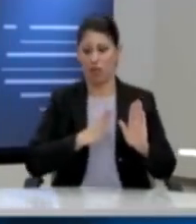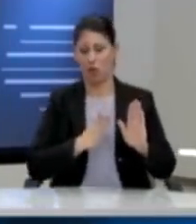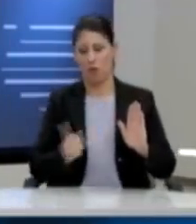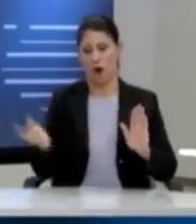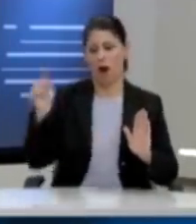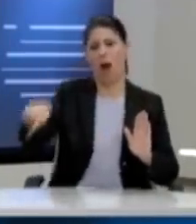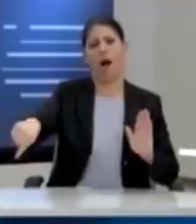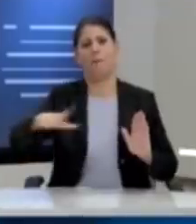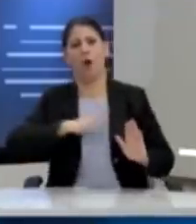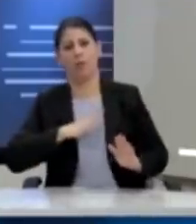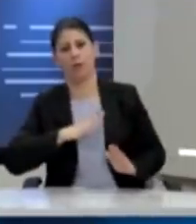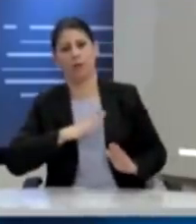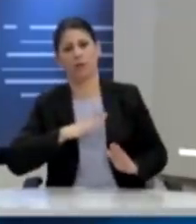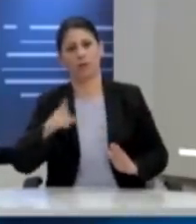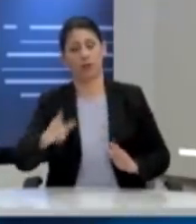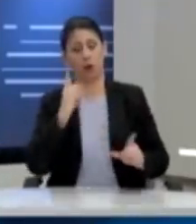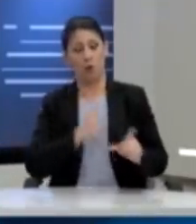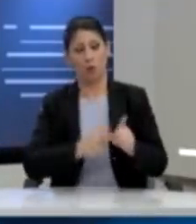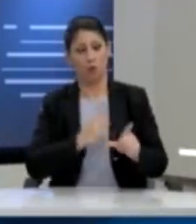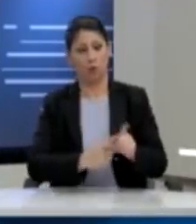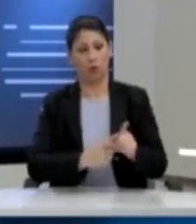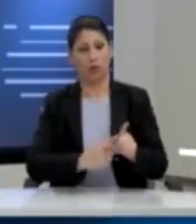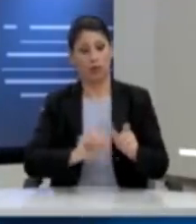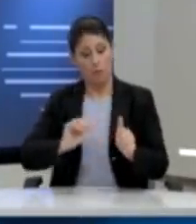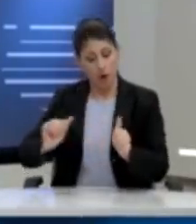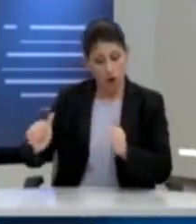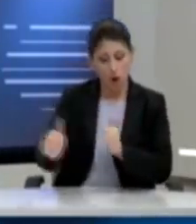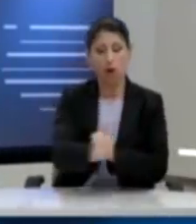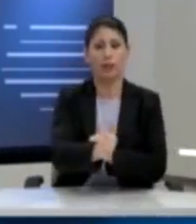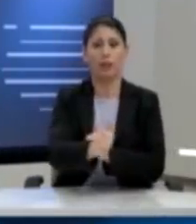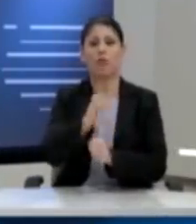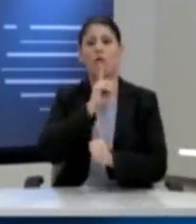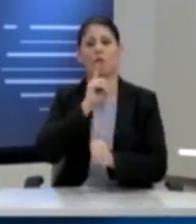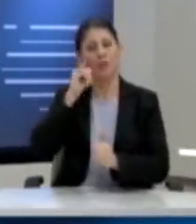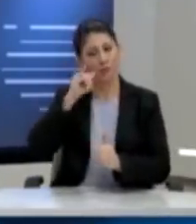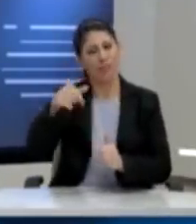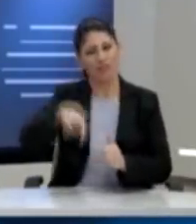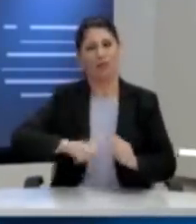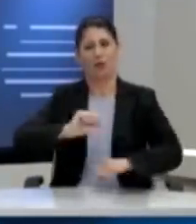ανθρώπου από άνθρωπο. Με το κουκουέ στην πρώτη γραμμή, όπως πάντα σε αυτόν τον αγώνα.